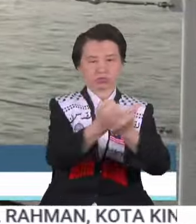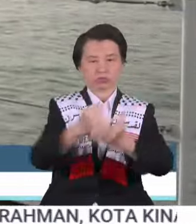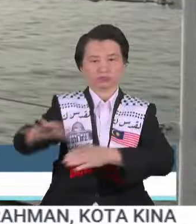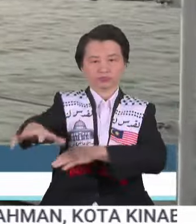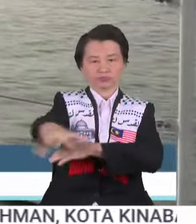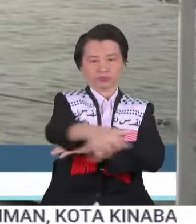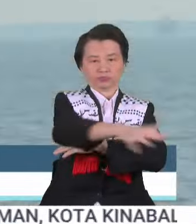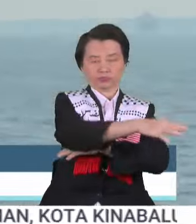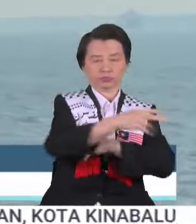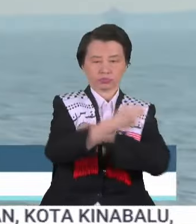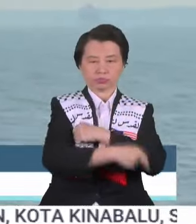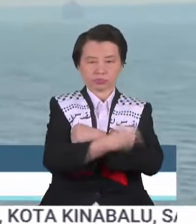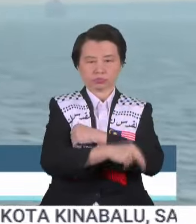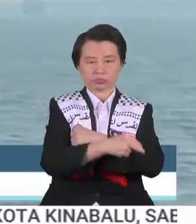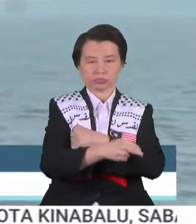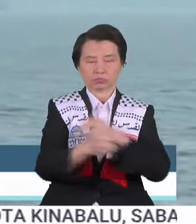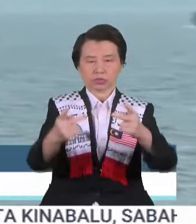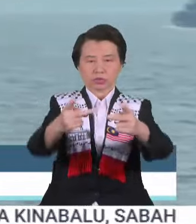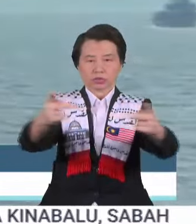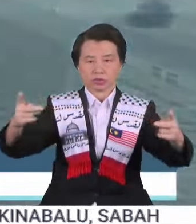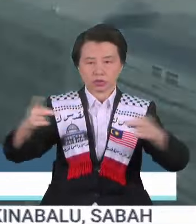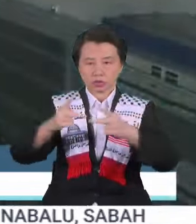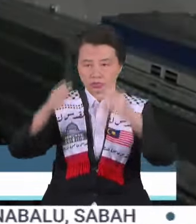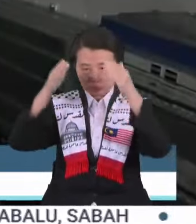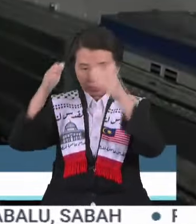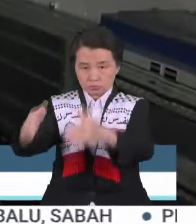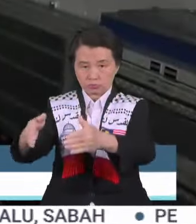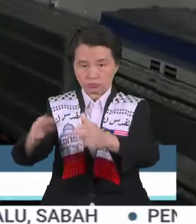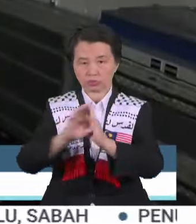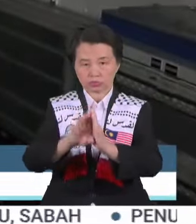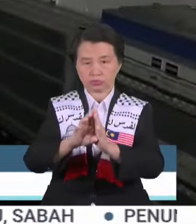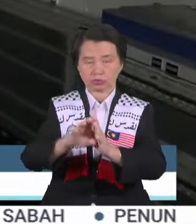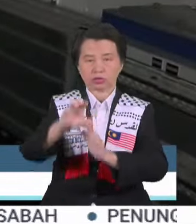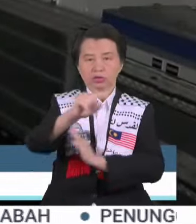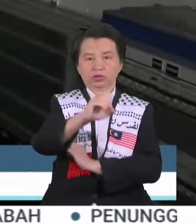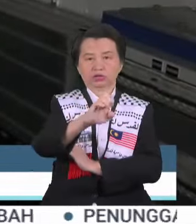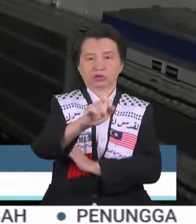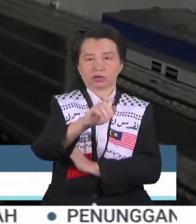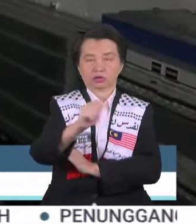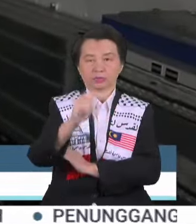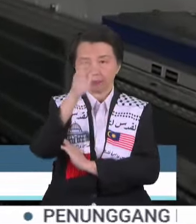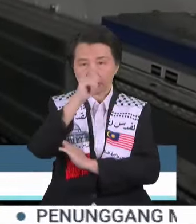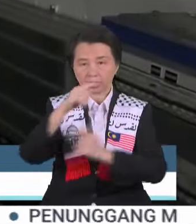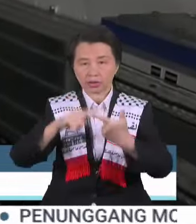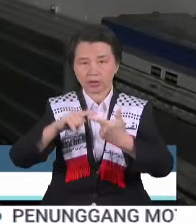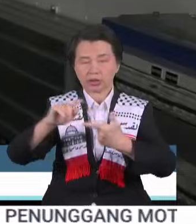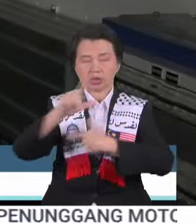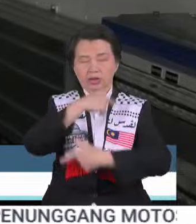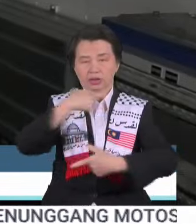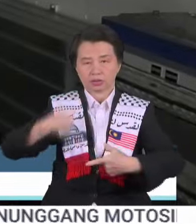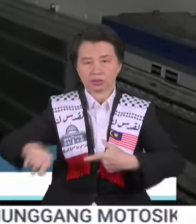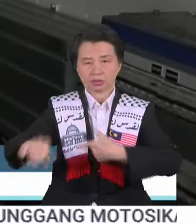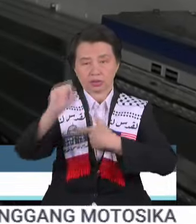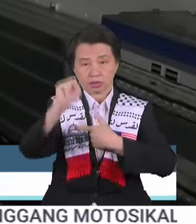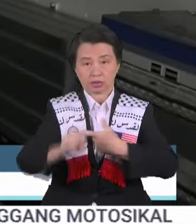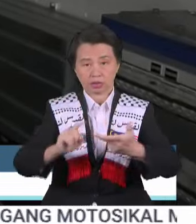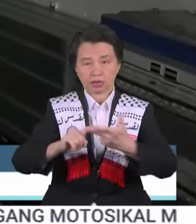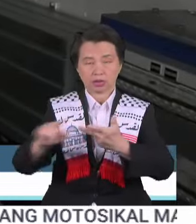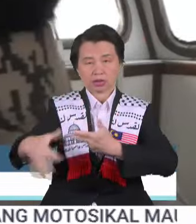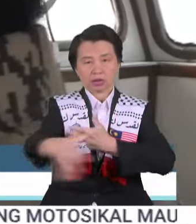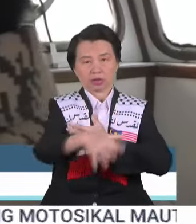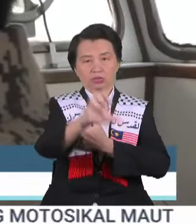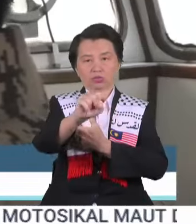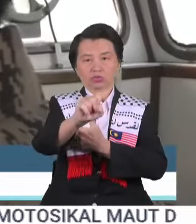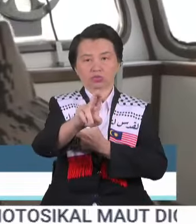perairan negara. Antara kawasan tumpuan adalah seperti Selat Melaka, Laut Cina Selatan, Laut Sulu dan Laut Sulawesi.